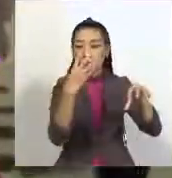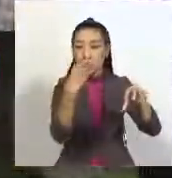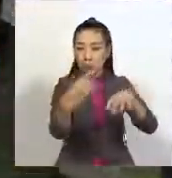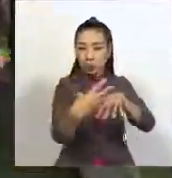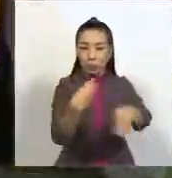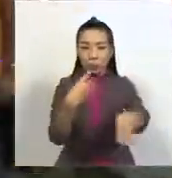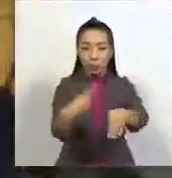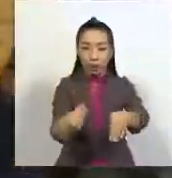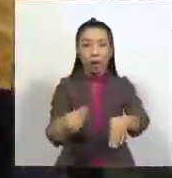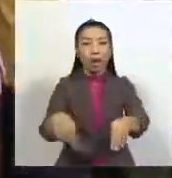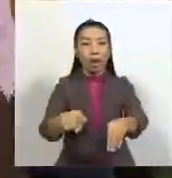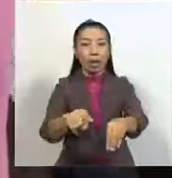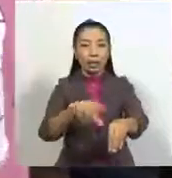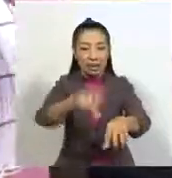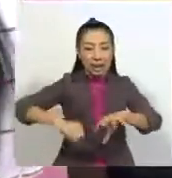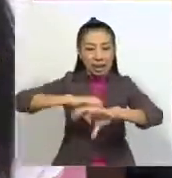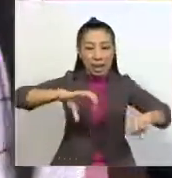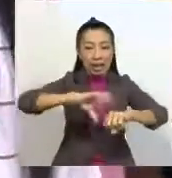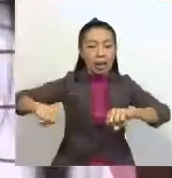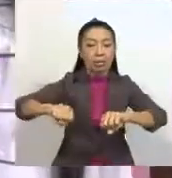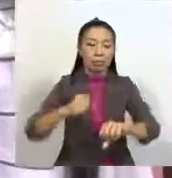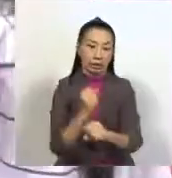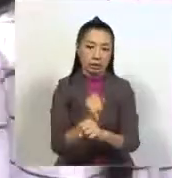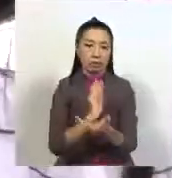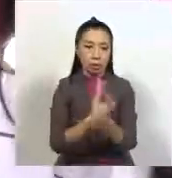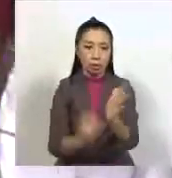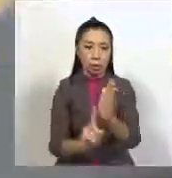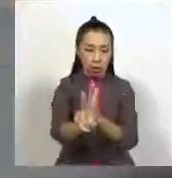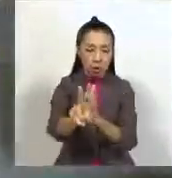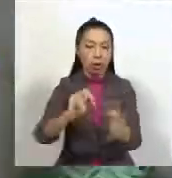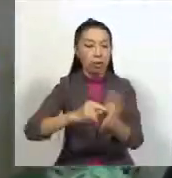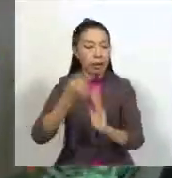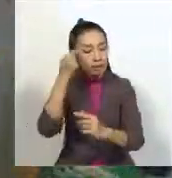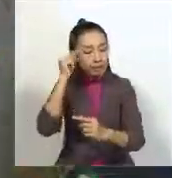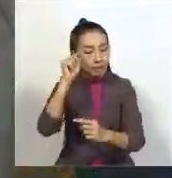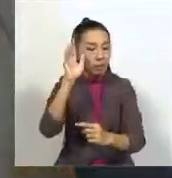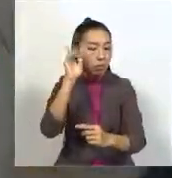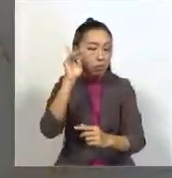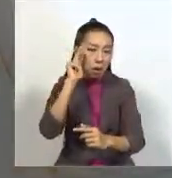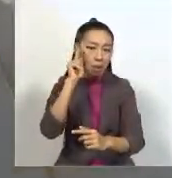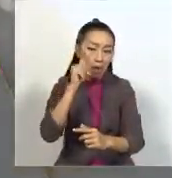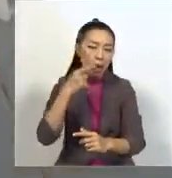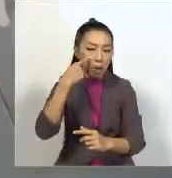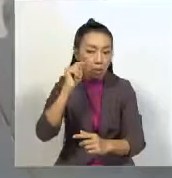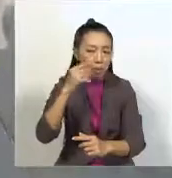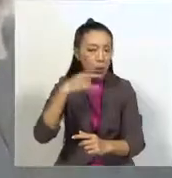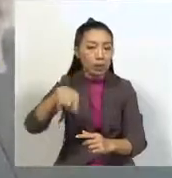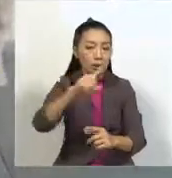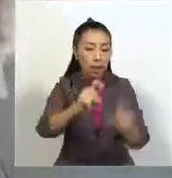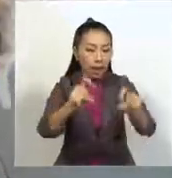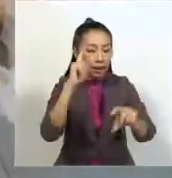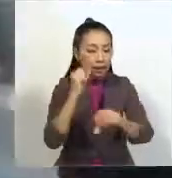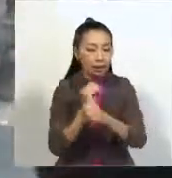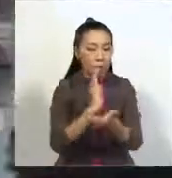ครั้งเพื่อแสดงถึงความกตัญญูต่อบุพการีผู้ล่วงลับไปแล้วและเพื่อเป็นการส่งเสริมวัฒนธรรมวันศาสตร์เดือน10ให้ดำร